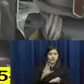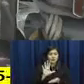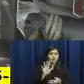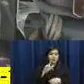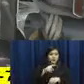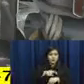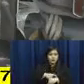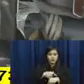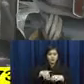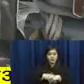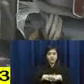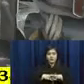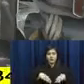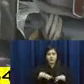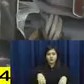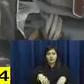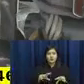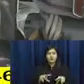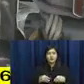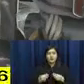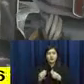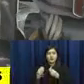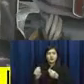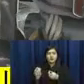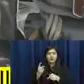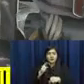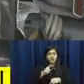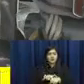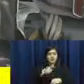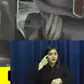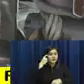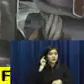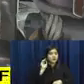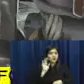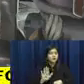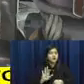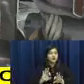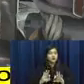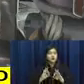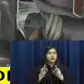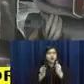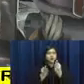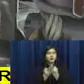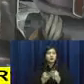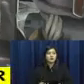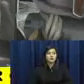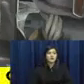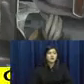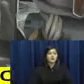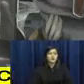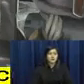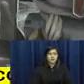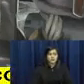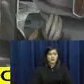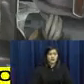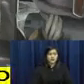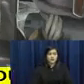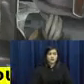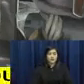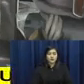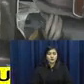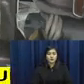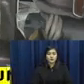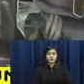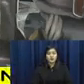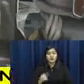trabaho. Magbigay ka ng panahon para sa iyong pamilya. Yan ang pinakamaganda. Alam nyo, maganda yung isang